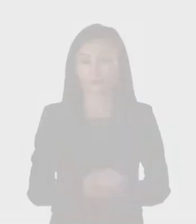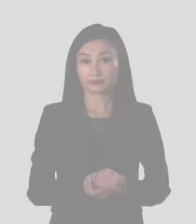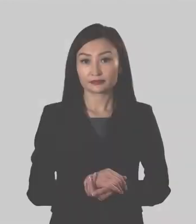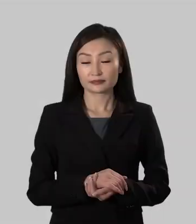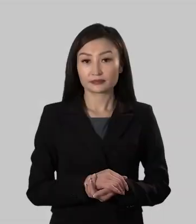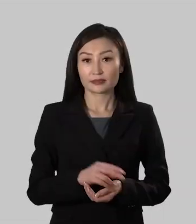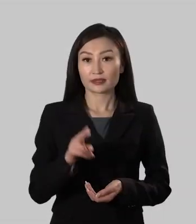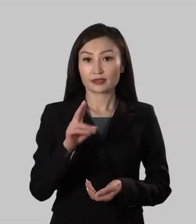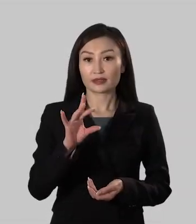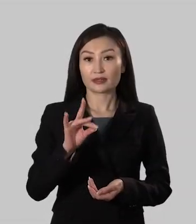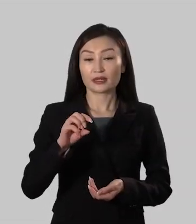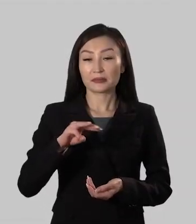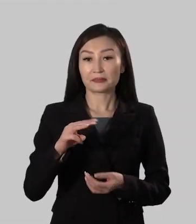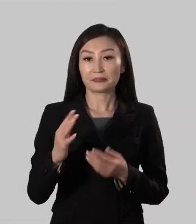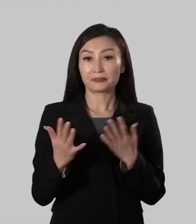Дым.